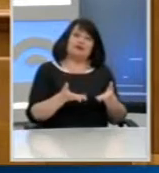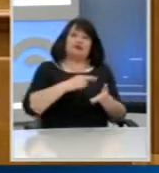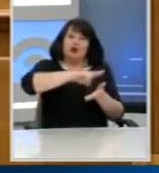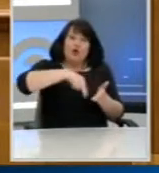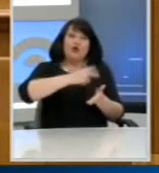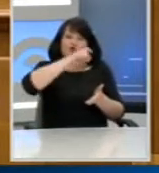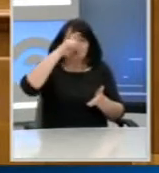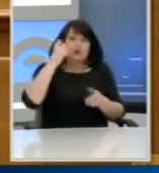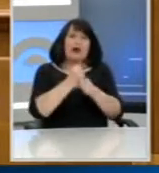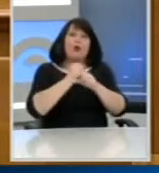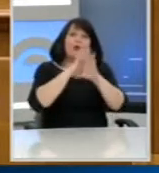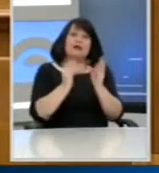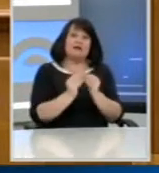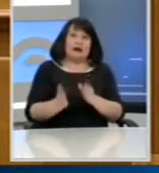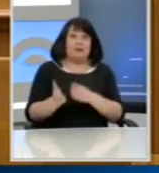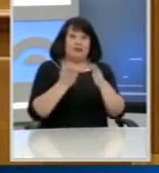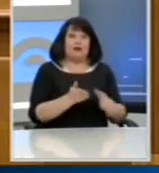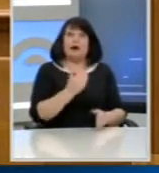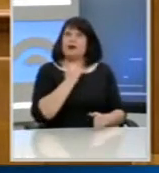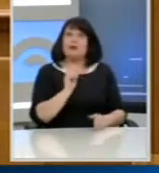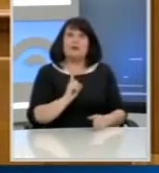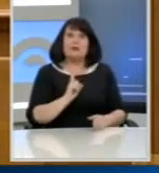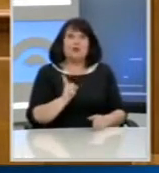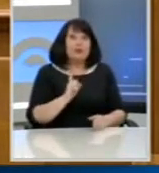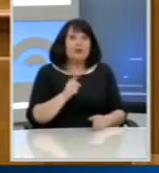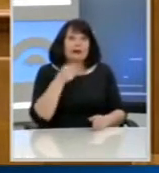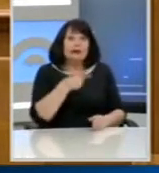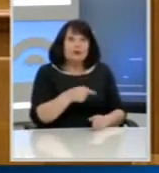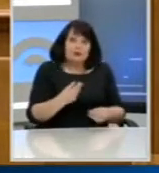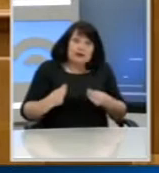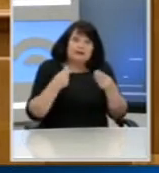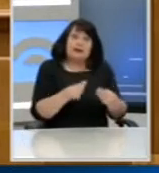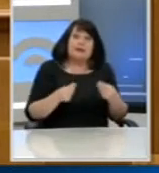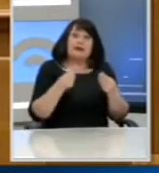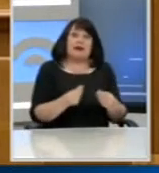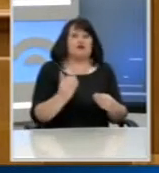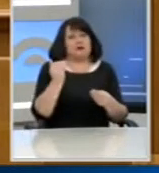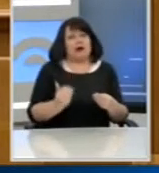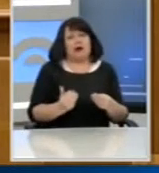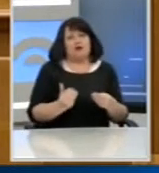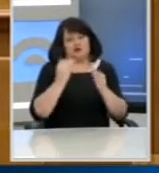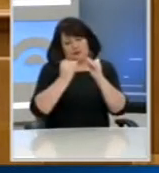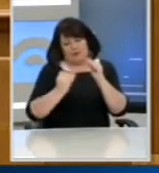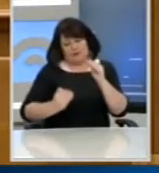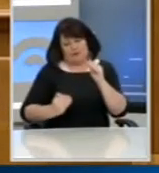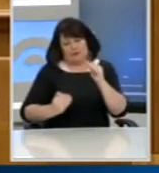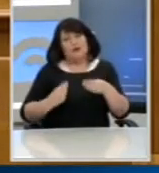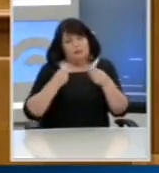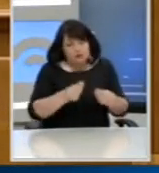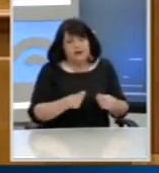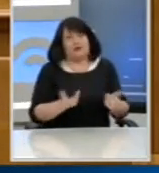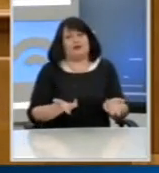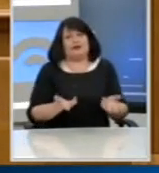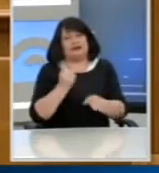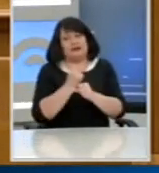ωστόσο, δεν πρέπει σε καμιά περίπτωση να υποτιμάται η συνεισφορά των στελεχών των κατωτέρων βαθμίων της διοίκησης.